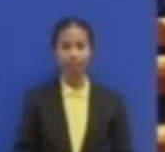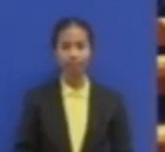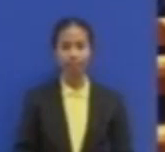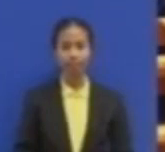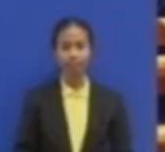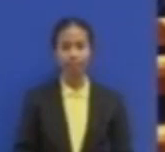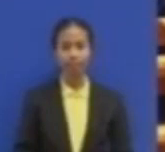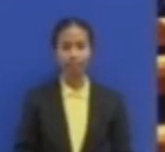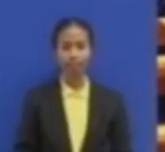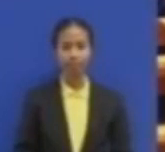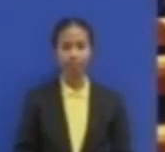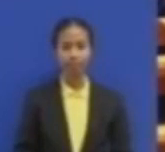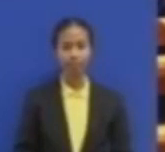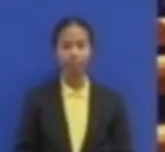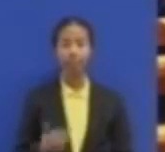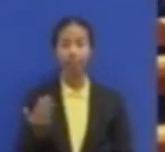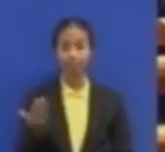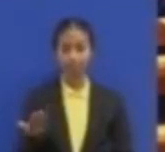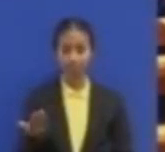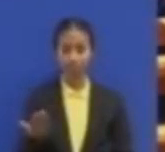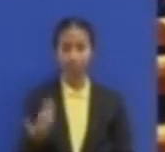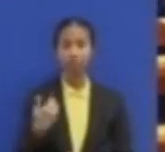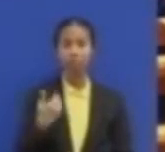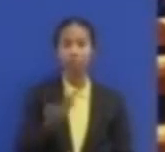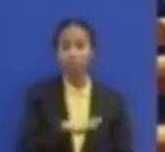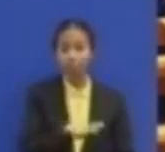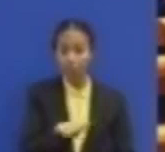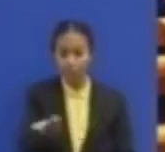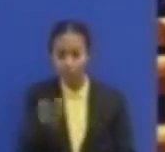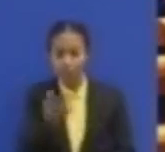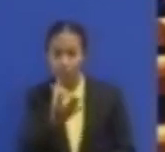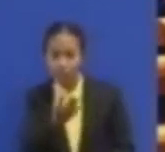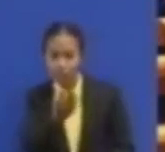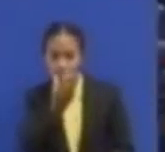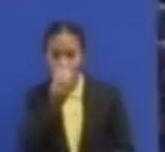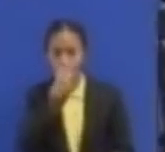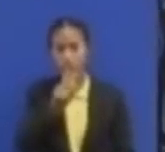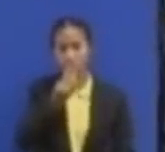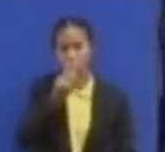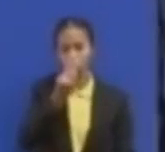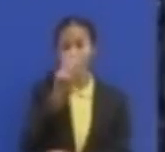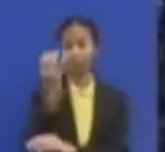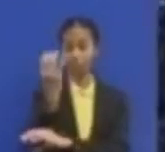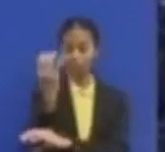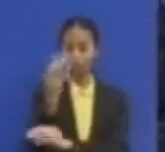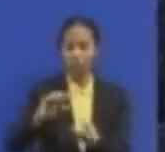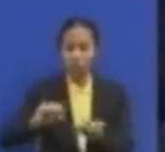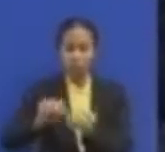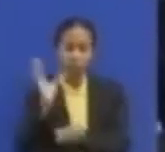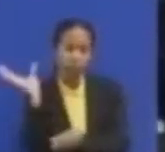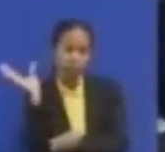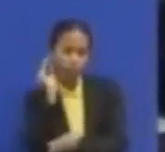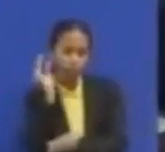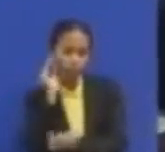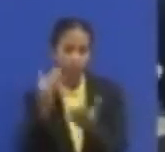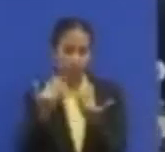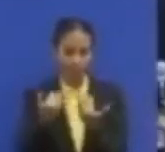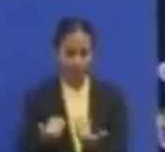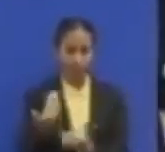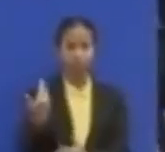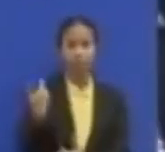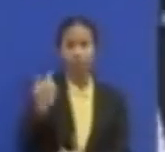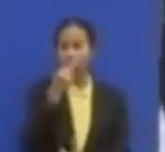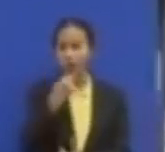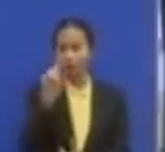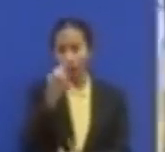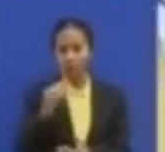ครับคุณอัญชิตาครับอย่างที่ท่านผู้ชมท่านผู้ฟังที่ติดตามรับชมรับฟังนะครับท่านผู้ฟังที่ฟังผ่านทางวิทยุรัฐสภ